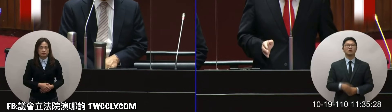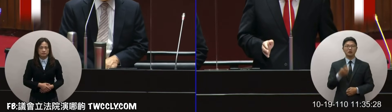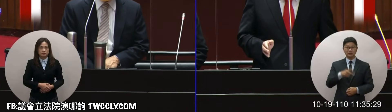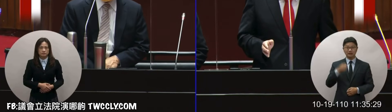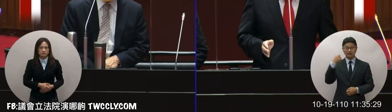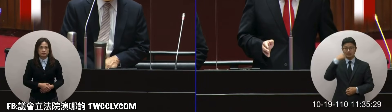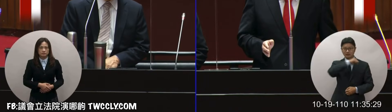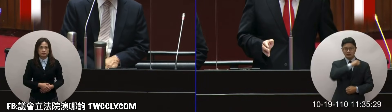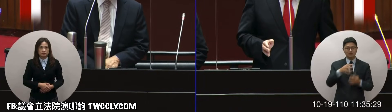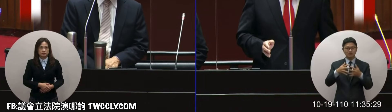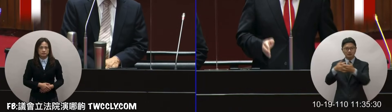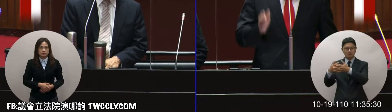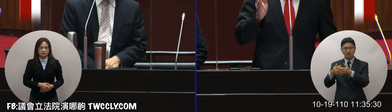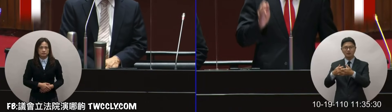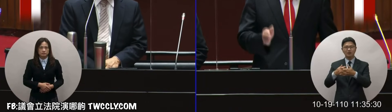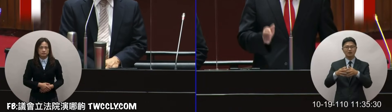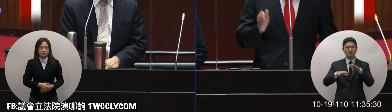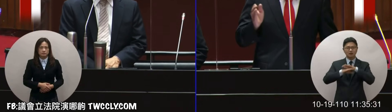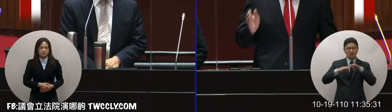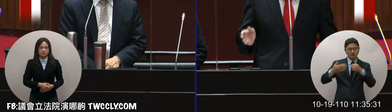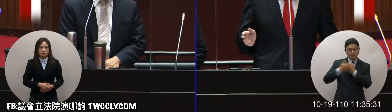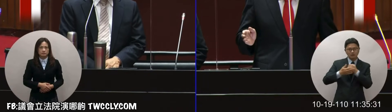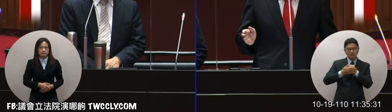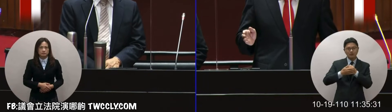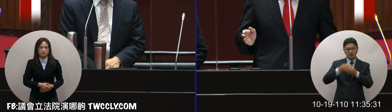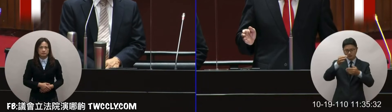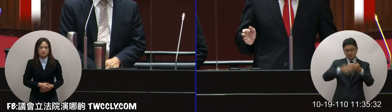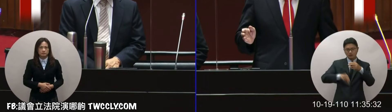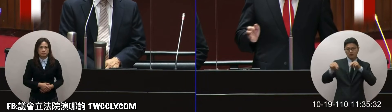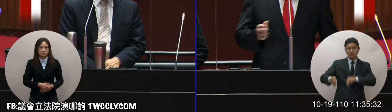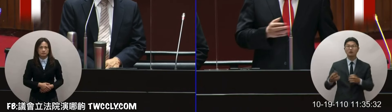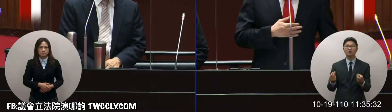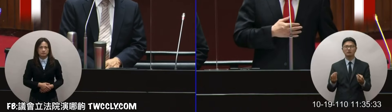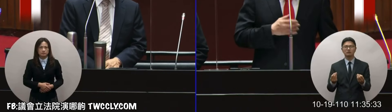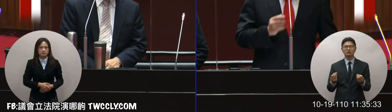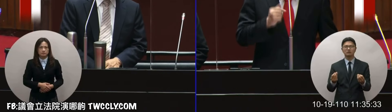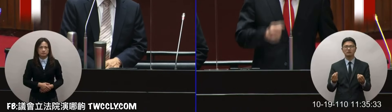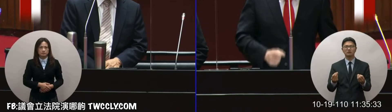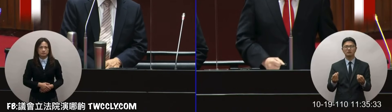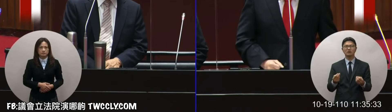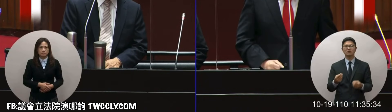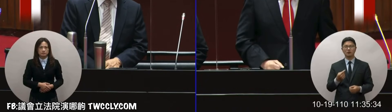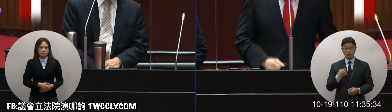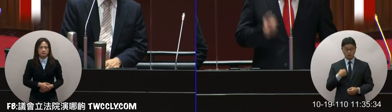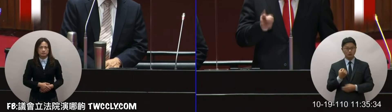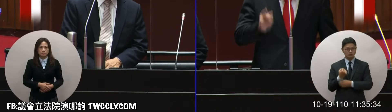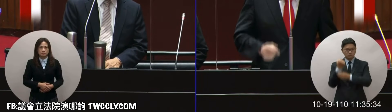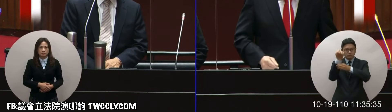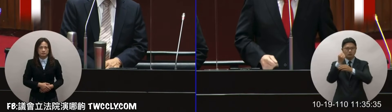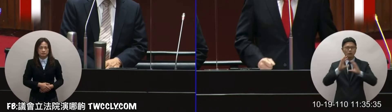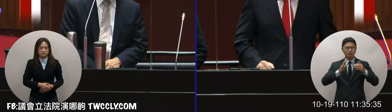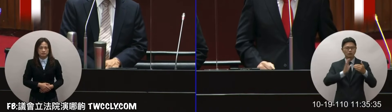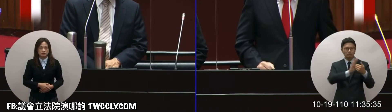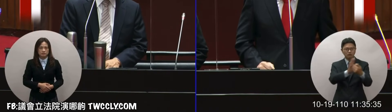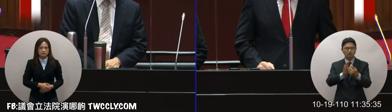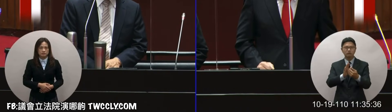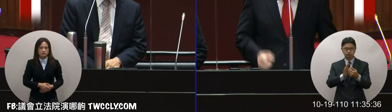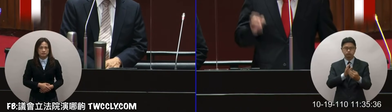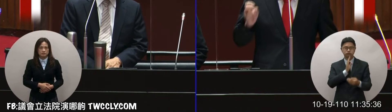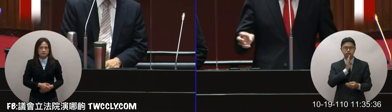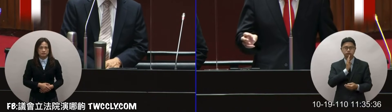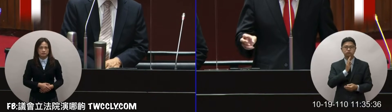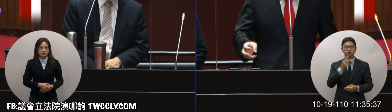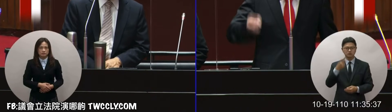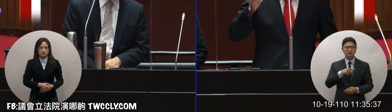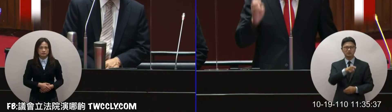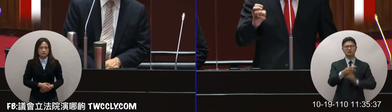约，我们不断的竞赛下去，本席支持国防，但是你要讲清楚，我们